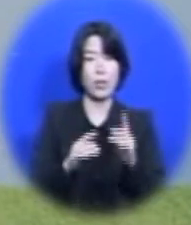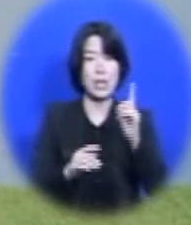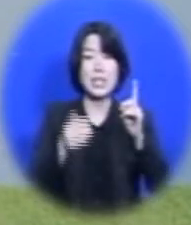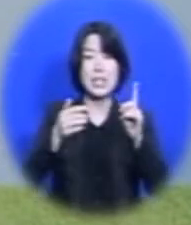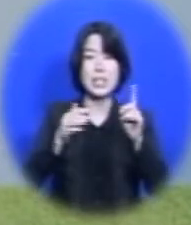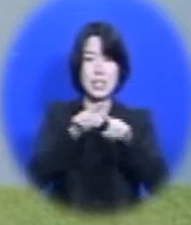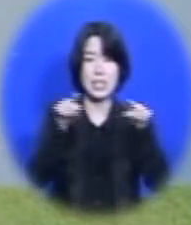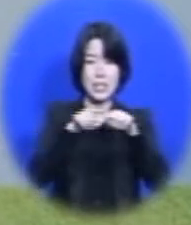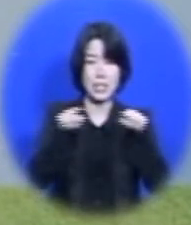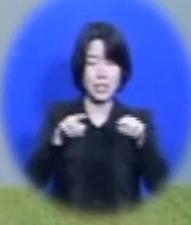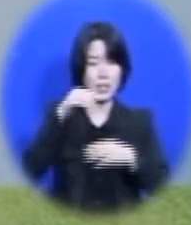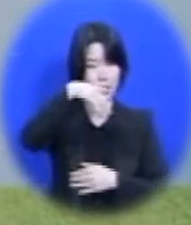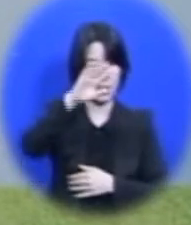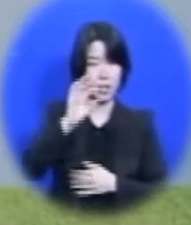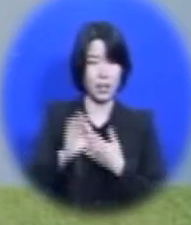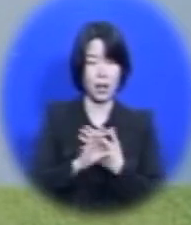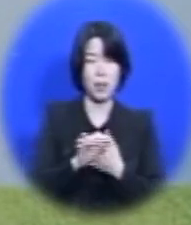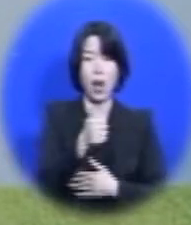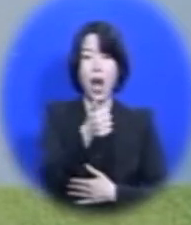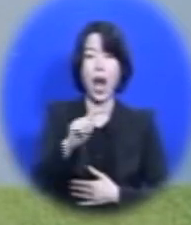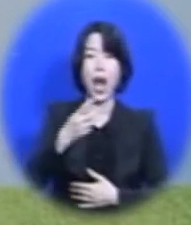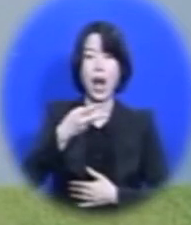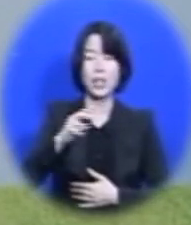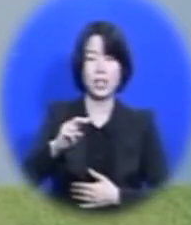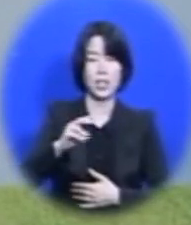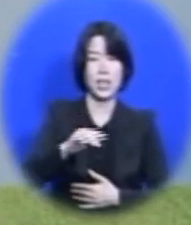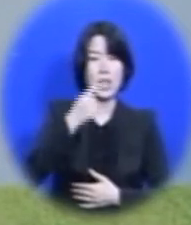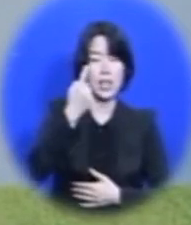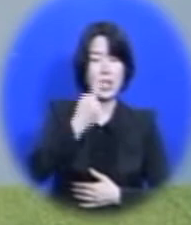가면 하디 1903